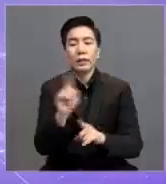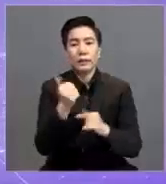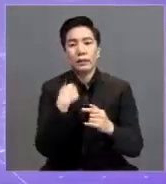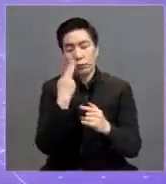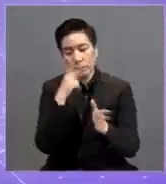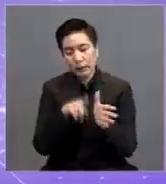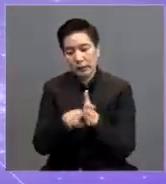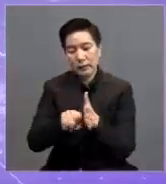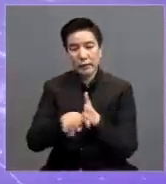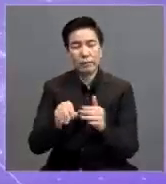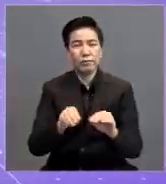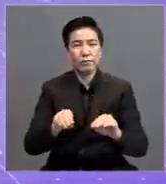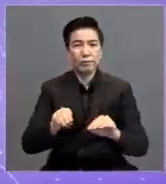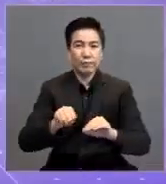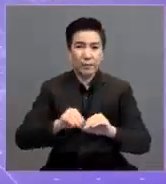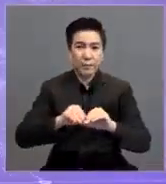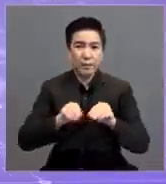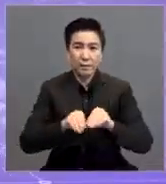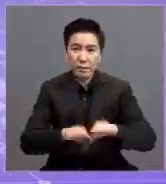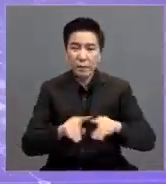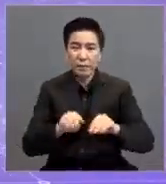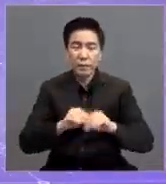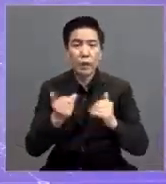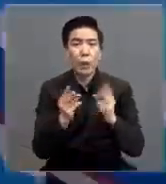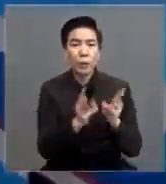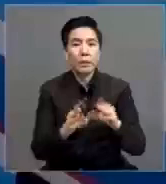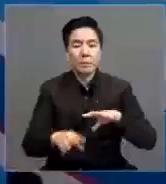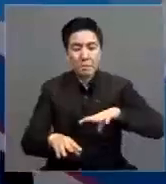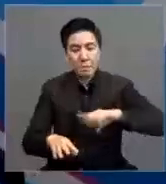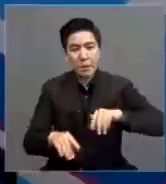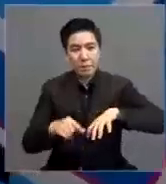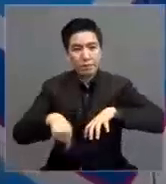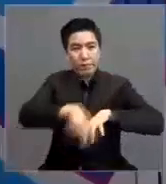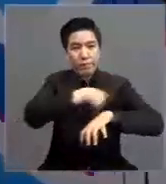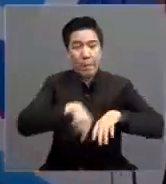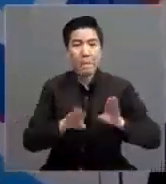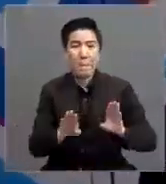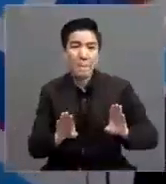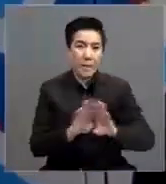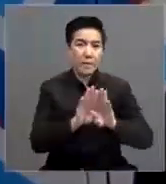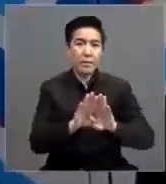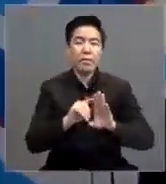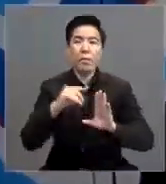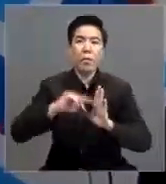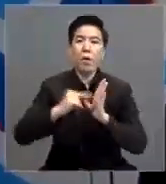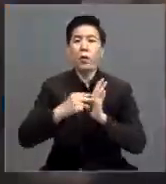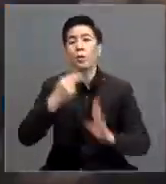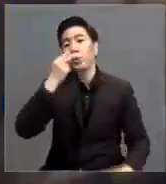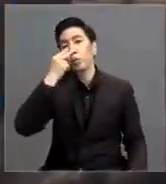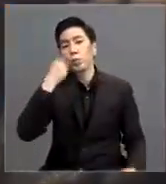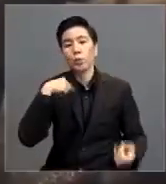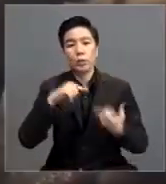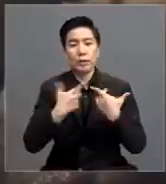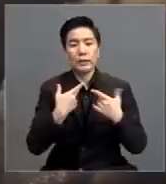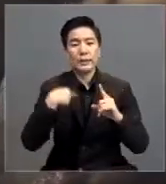ทีเดียวนะครับตัวเลขการติดเชื้อมีการสูงขึ้นมาตรการอย่างนี้เขานำมาใช้คือการปิดเมืองปิดจังหวัดอ ัน นี้คือหลายมาตรการกัน